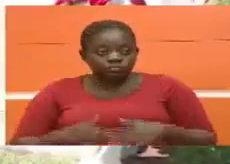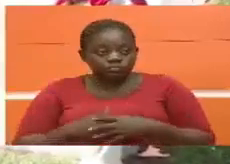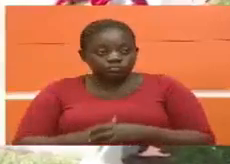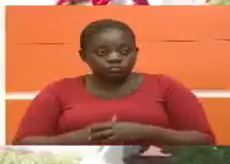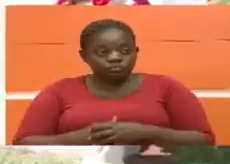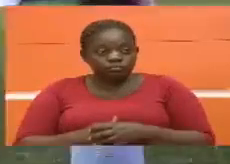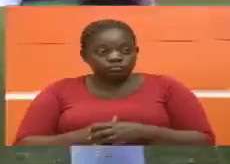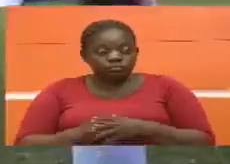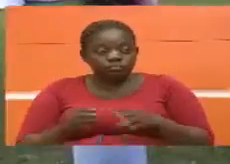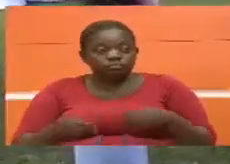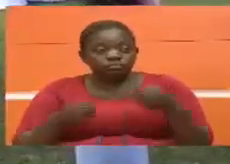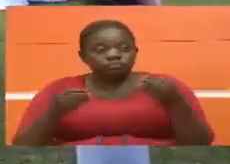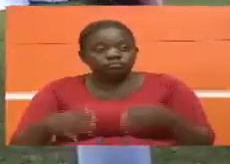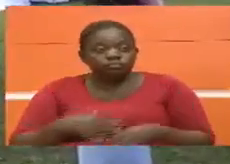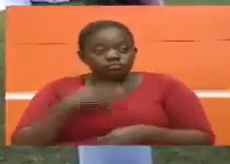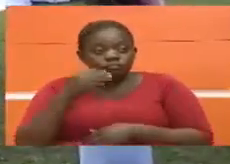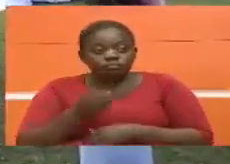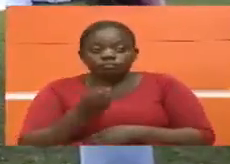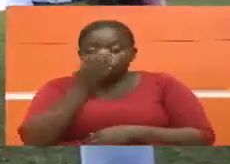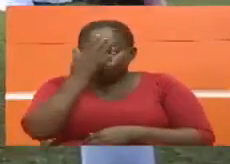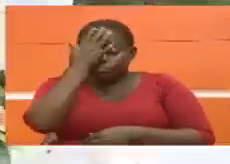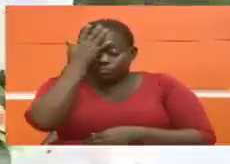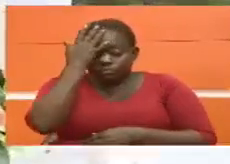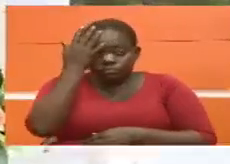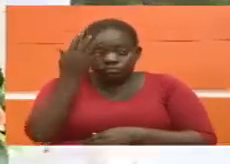Abasembeza abagenyi baabwe mu bimuli bya Dancing Hall